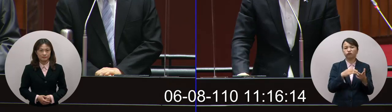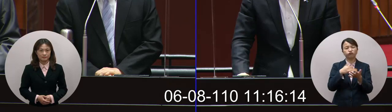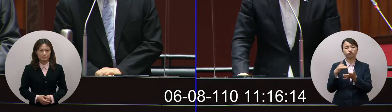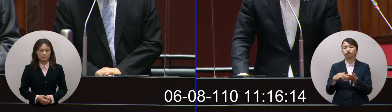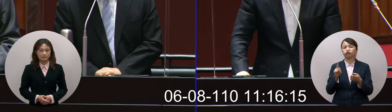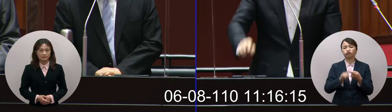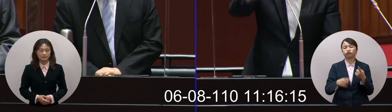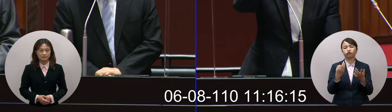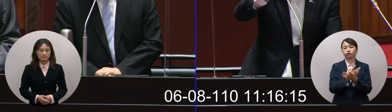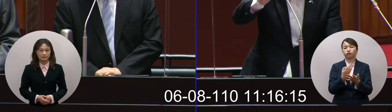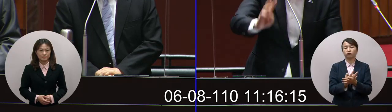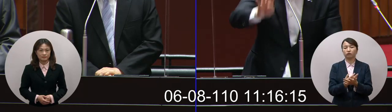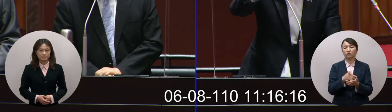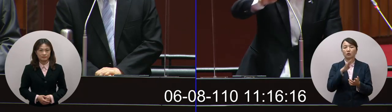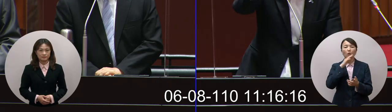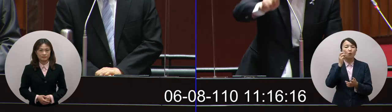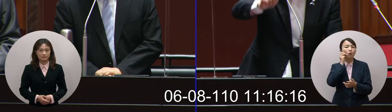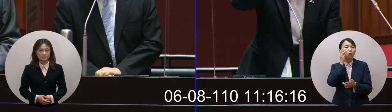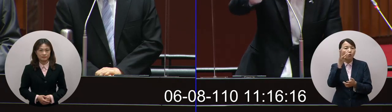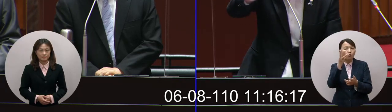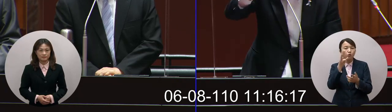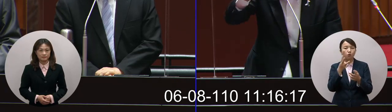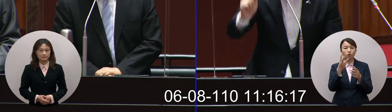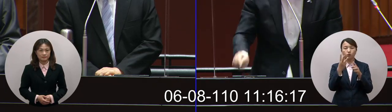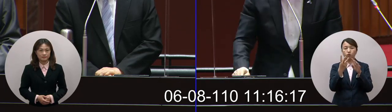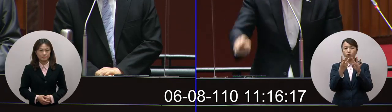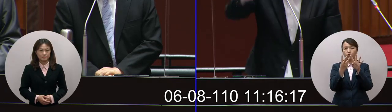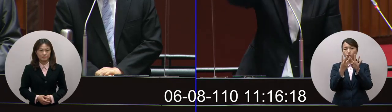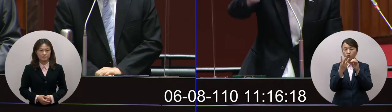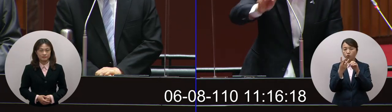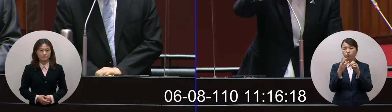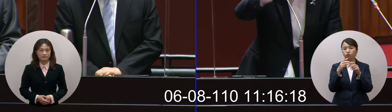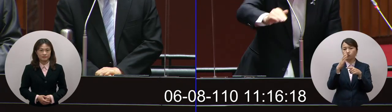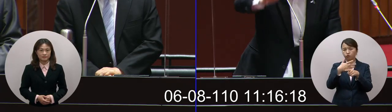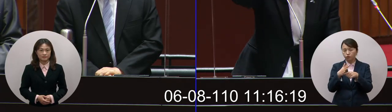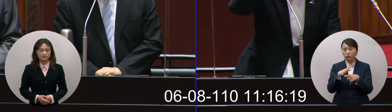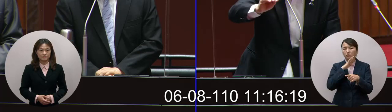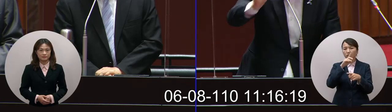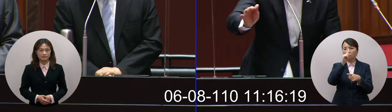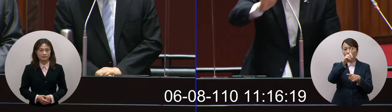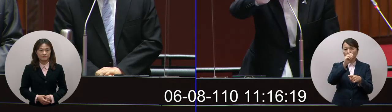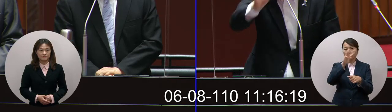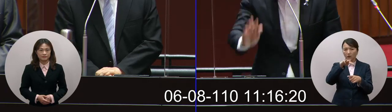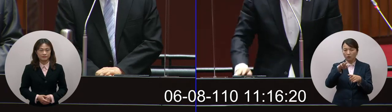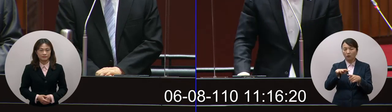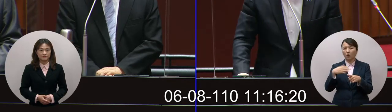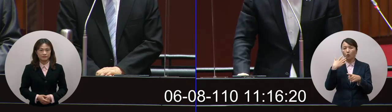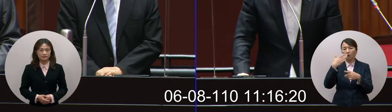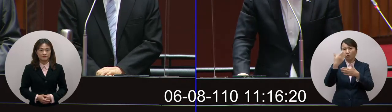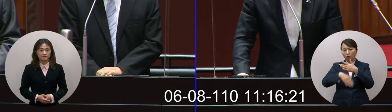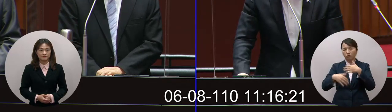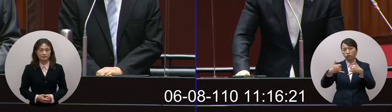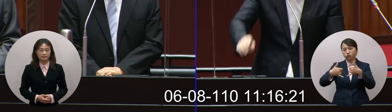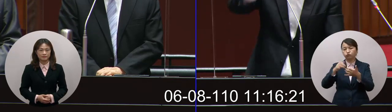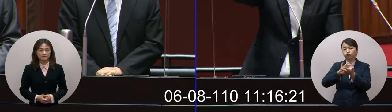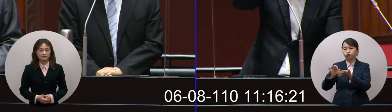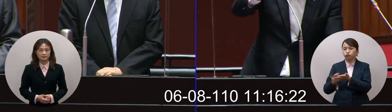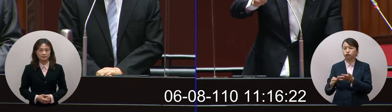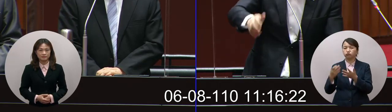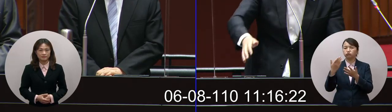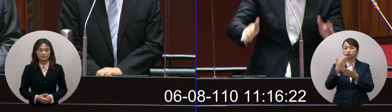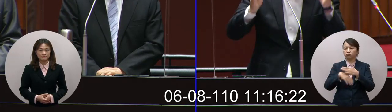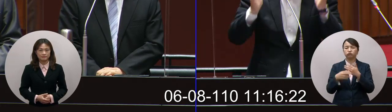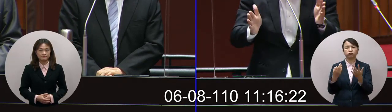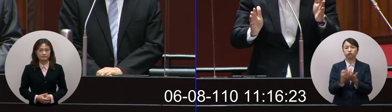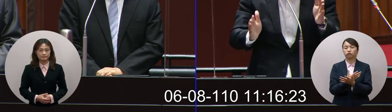搞。上个月40000分开才13000，给健保费给其他的绝对不够。所以院长，第一